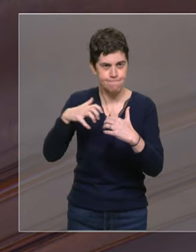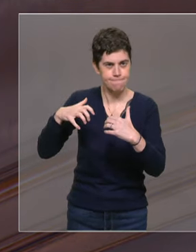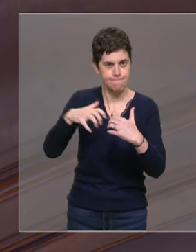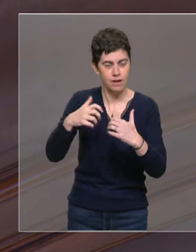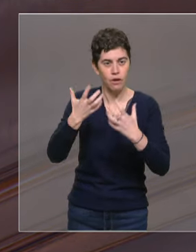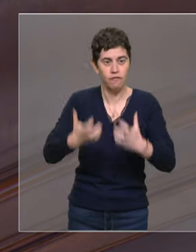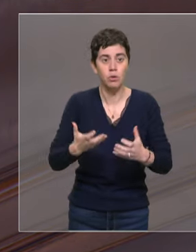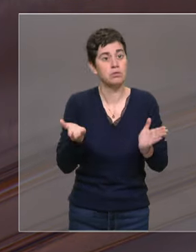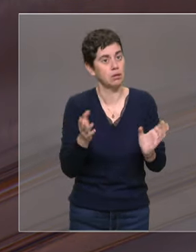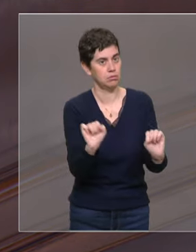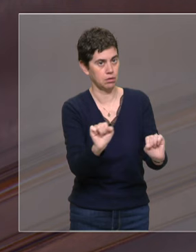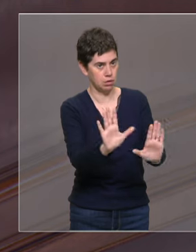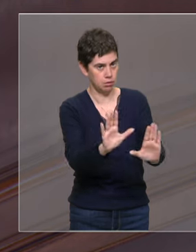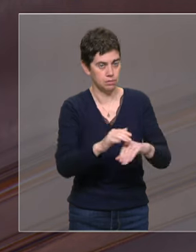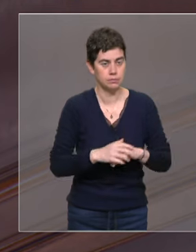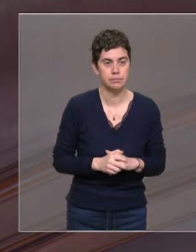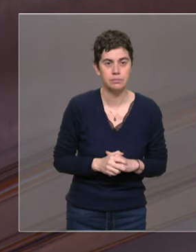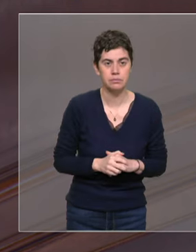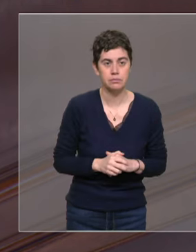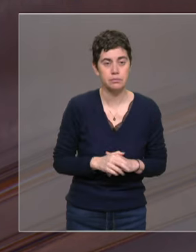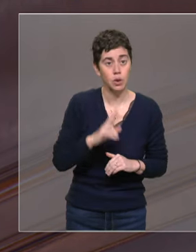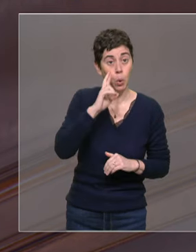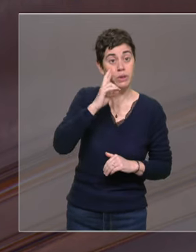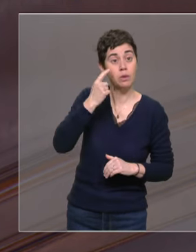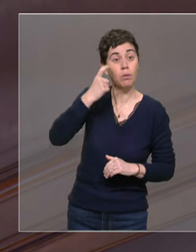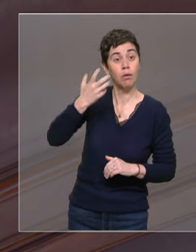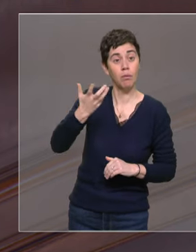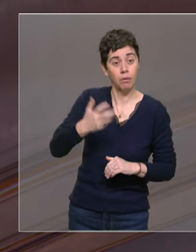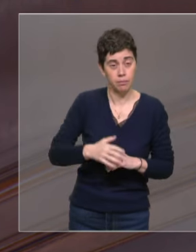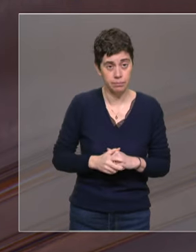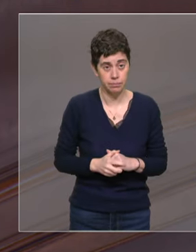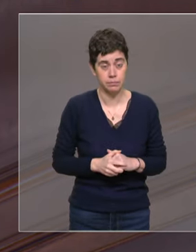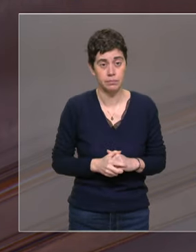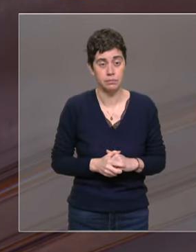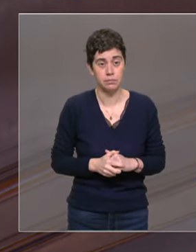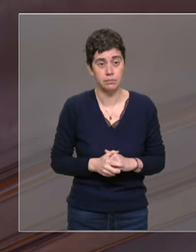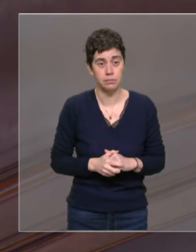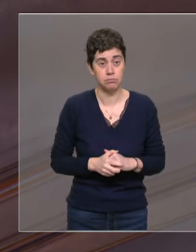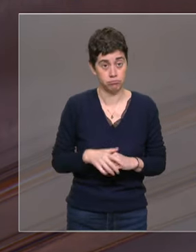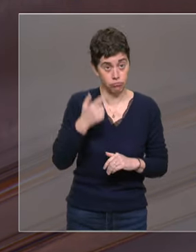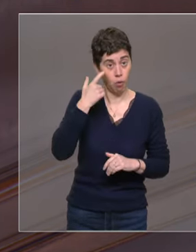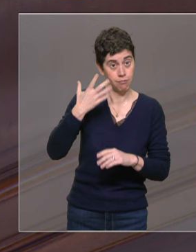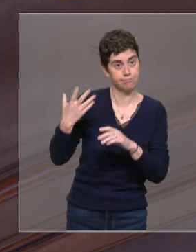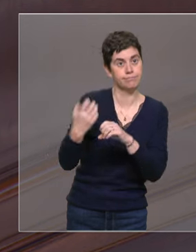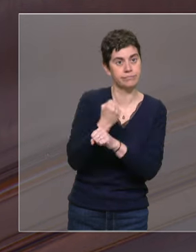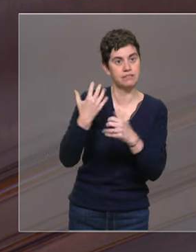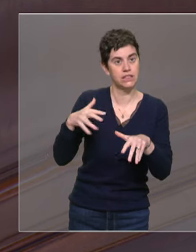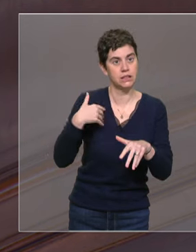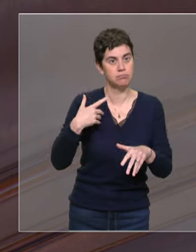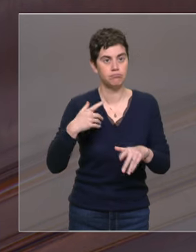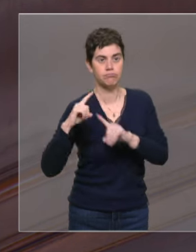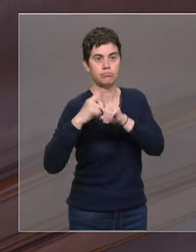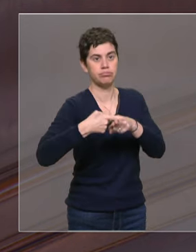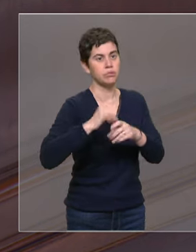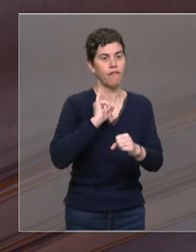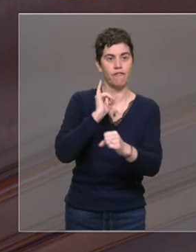partager. Elle pense d'ailleurs avoir imposé l'idée de sa victoire. C'est faux. Et la